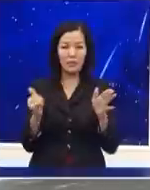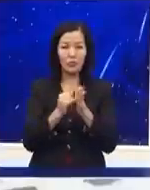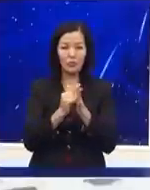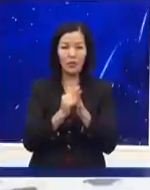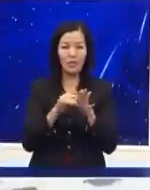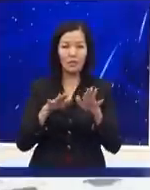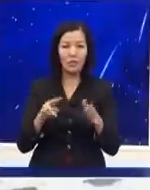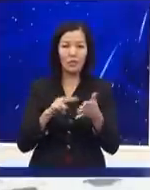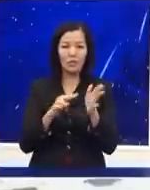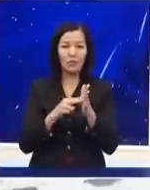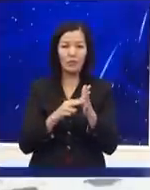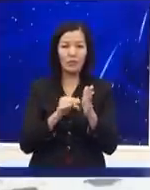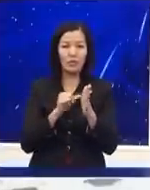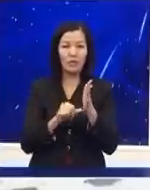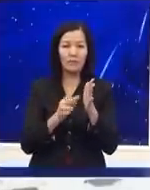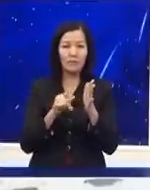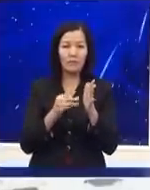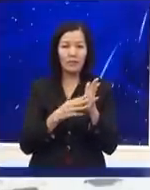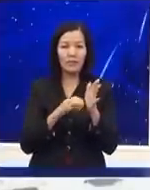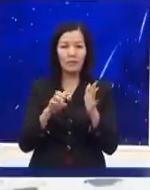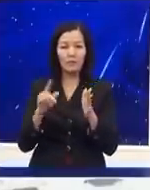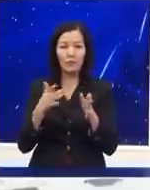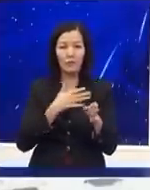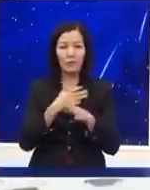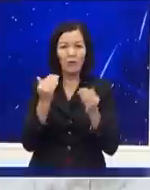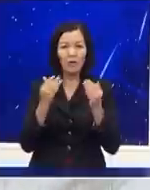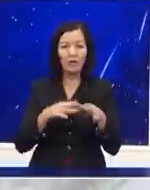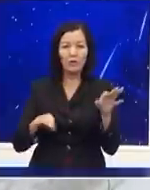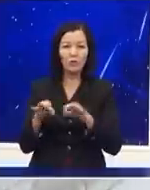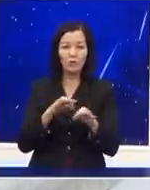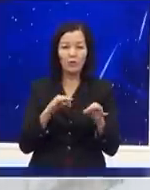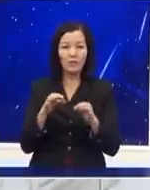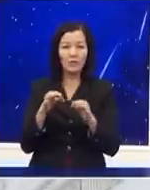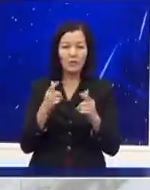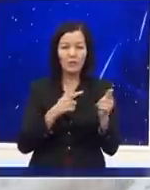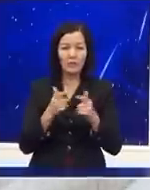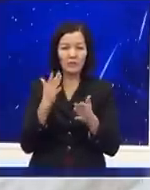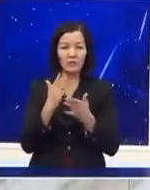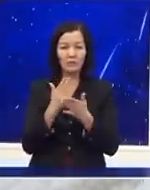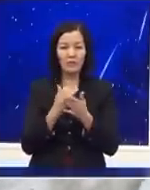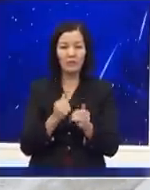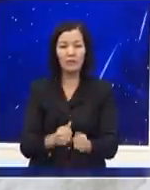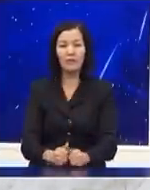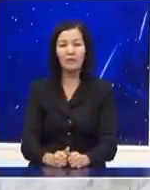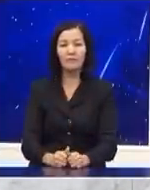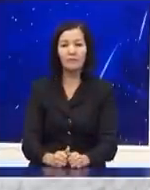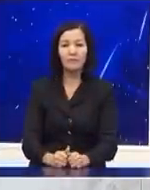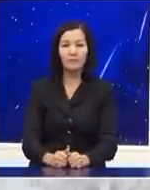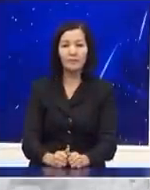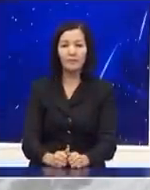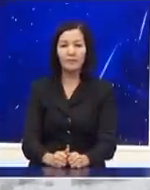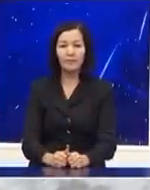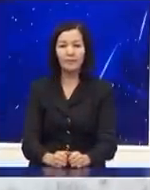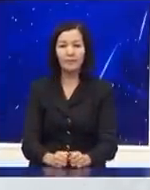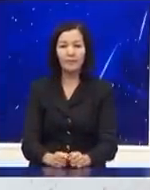үшін жергілікті бюджет 61,8 миллион теңге бөлініпті. Қазір жобасы жасалып жатыр. Жазира Исаева, Жасұлан Шынкенже, Айдос